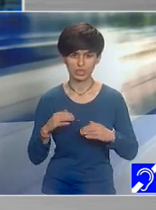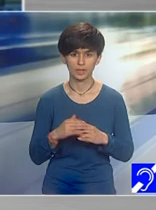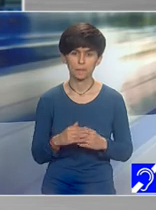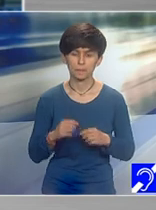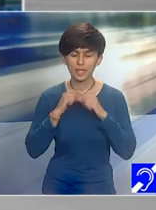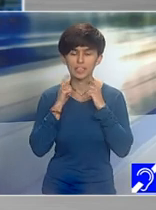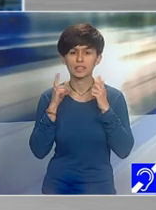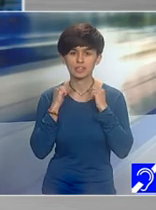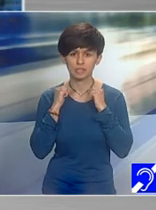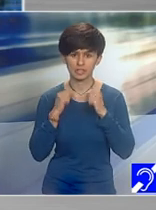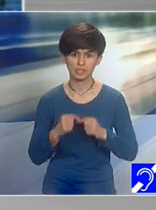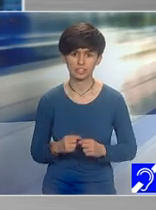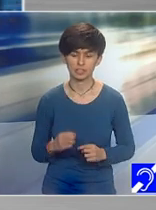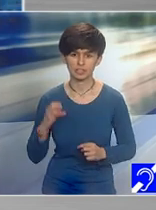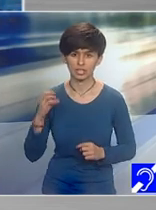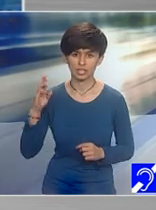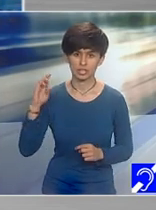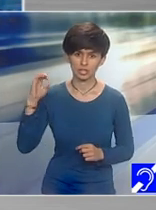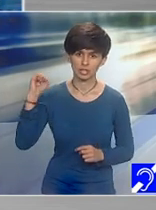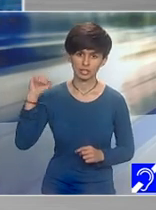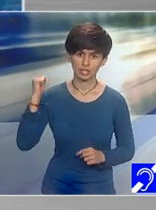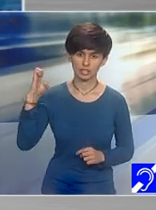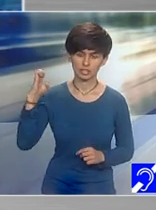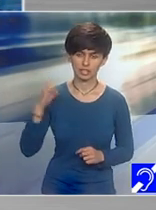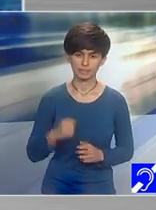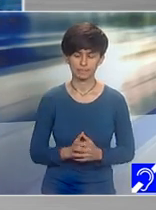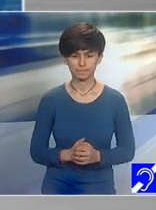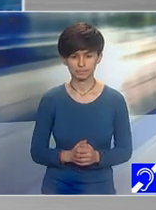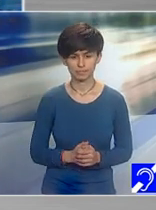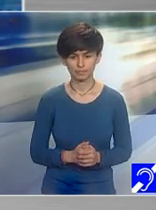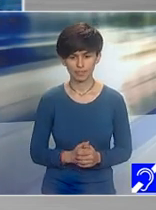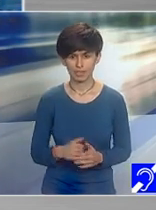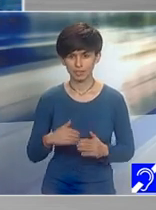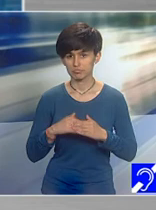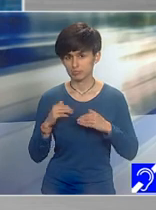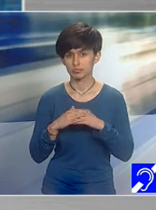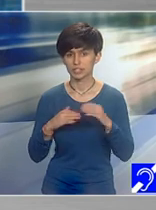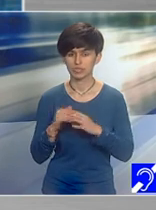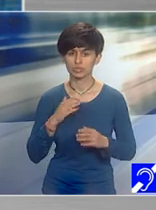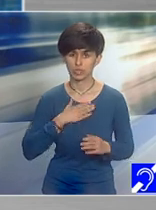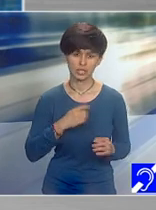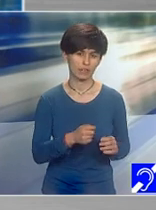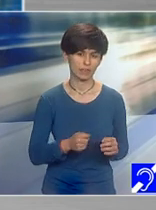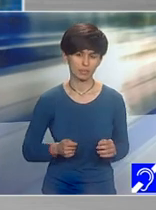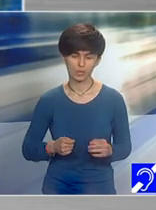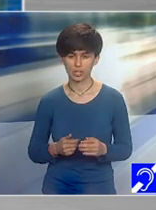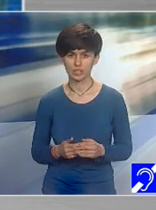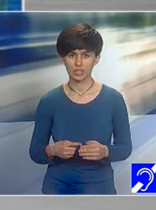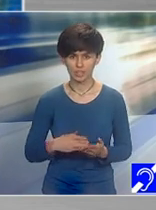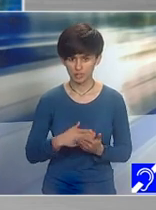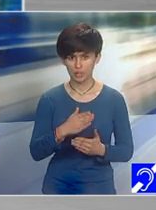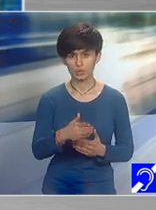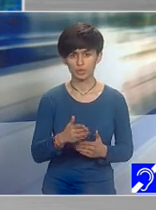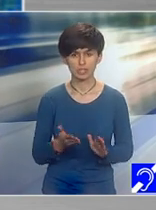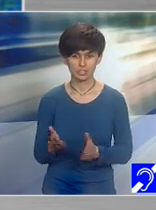bine din țară la nivel de creșe și grădinițe. Mai sunt în lucru încă două creșe, mai avem proiecte care urmează să se demareze în acest scop.